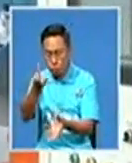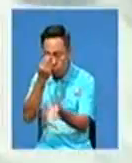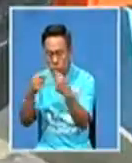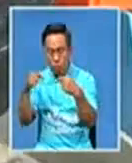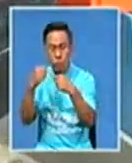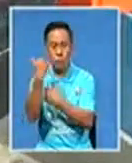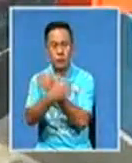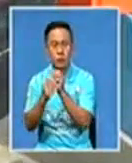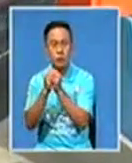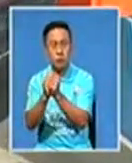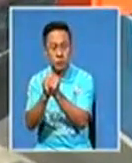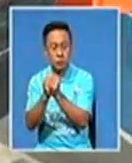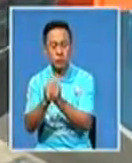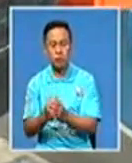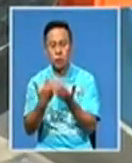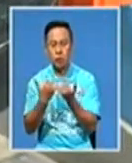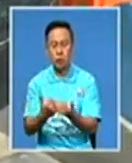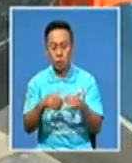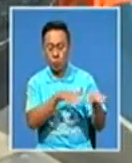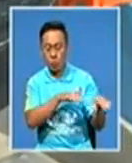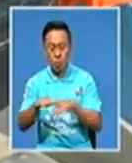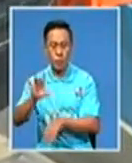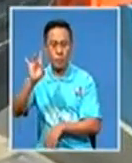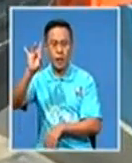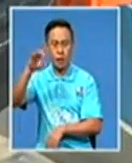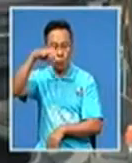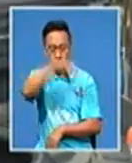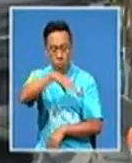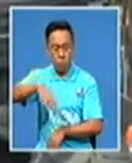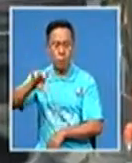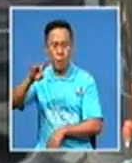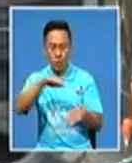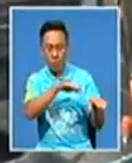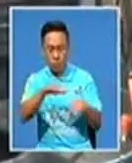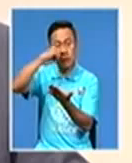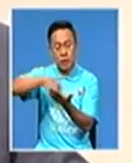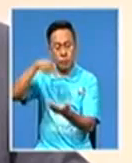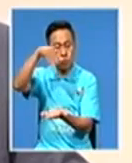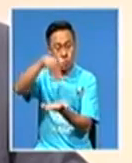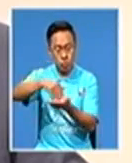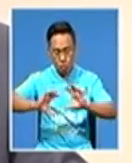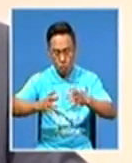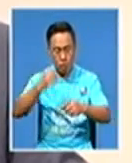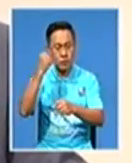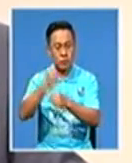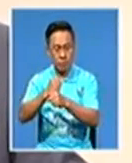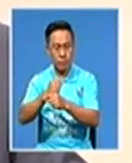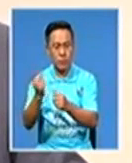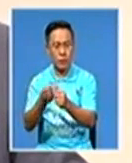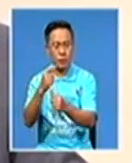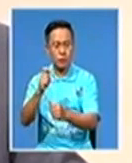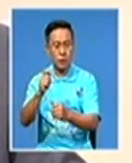จีนไปคุยเข้ามาเนี่ยตอนนี้รับปากมาแล้ว8โรงนะฮะเราก็อยากจะได้อีกรอฐานที่2ในเอเ